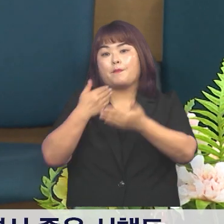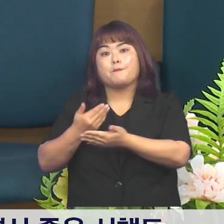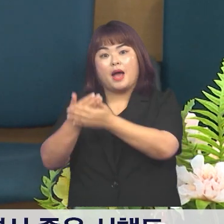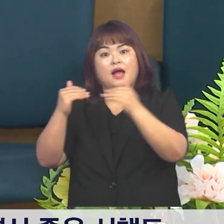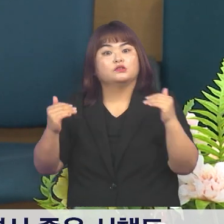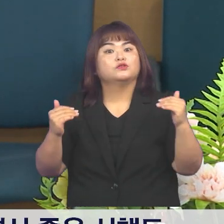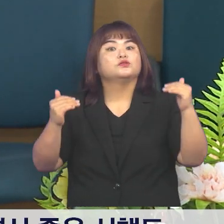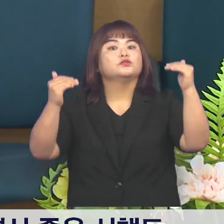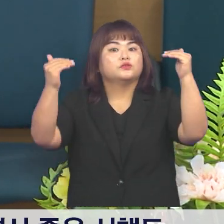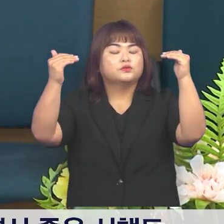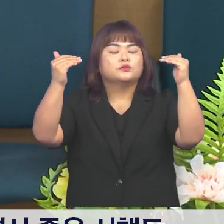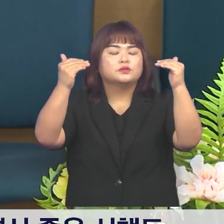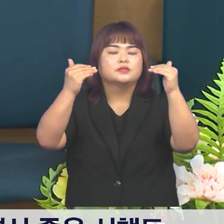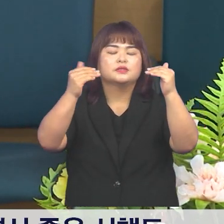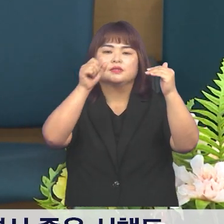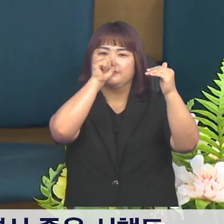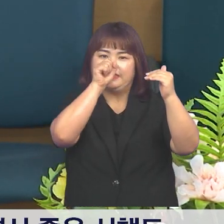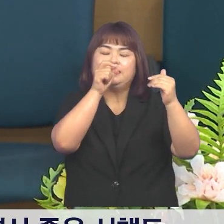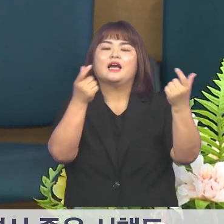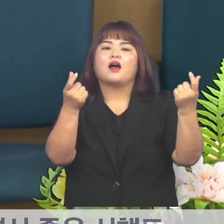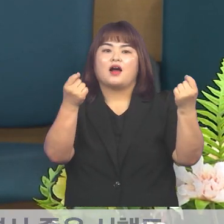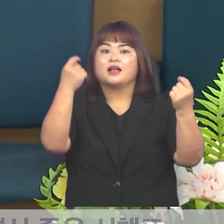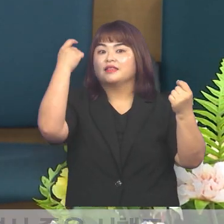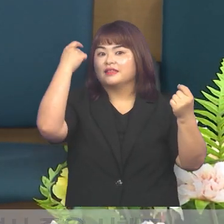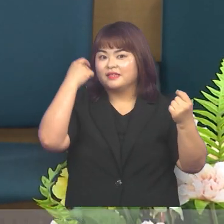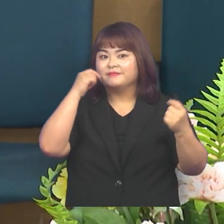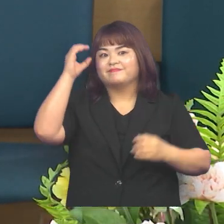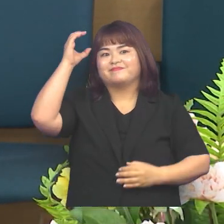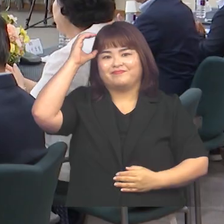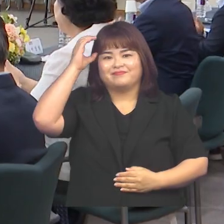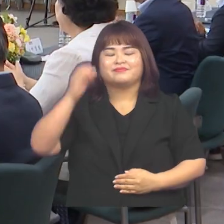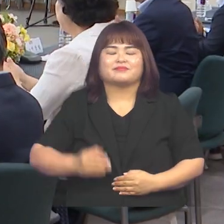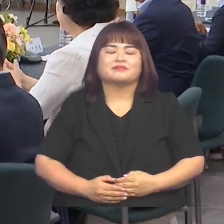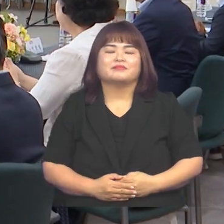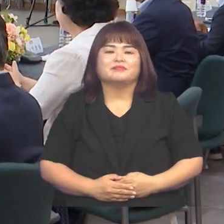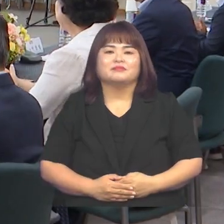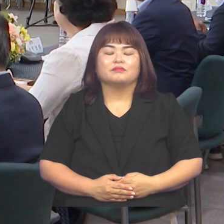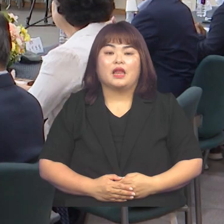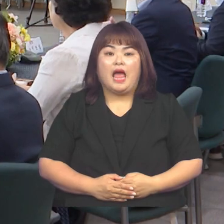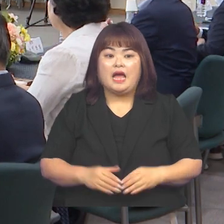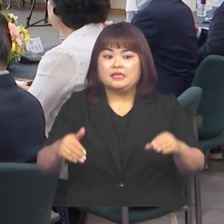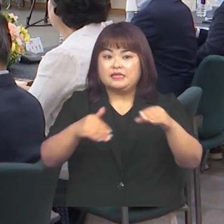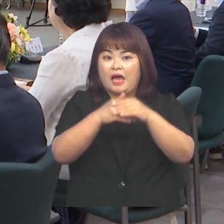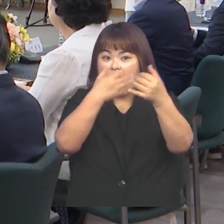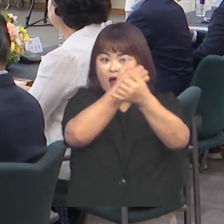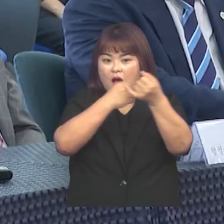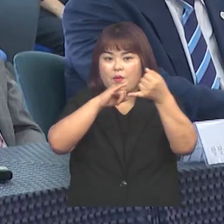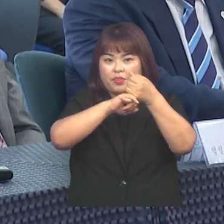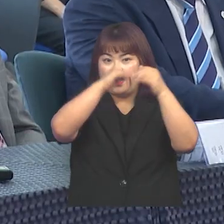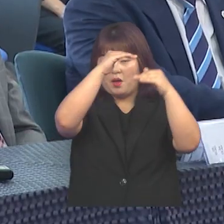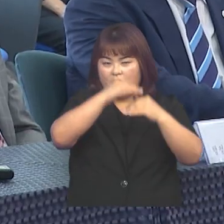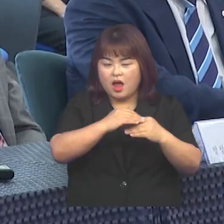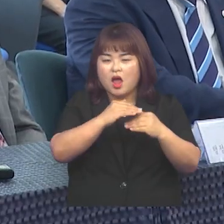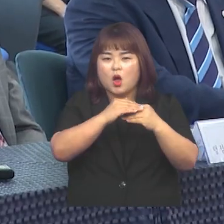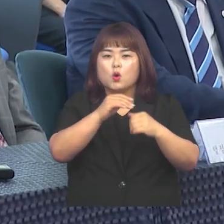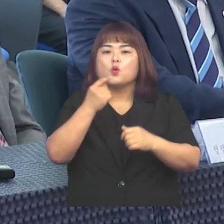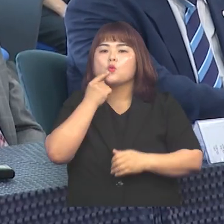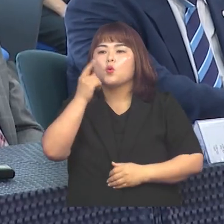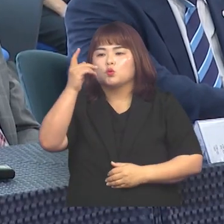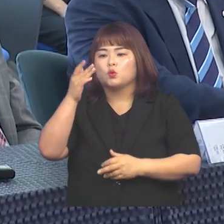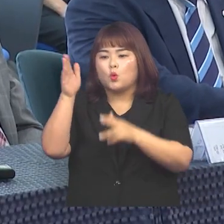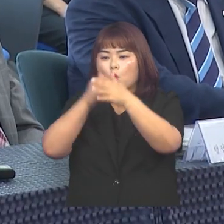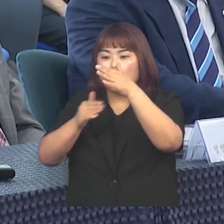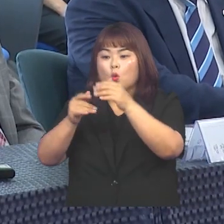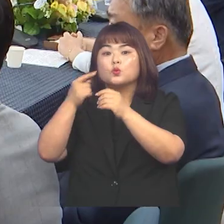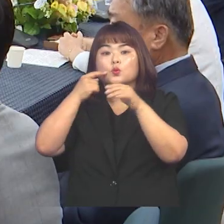이런 일들이 계속 진행이 되기를 기대를 합니다. 협약에 따라 양 도시는 속초 해수욕장